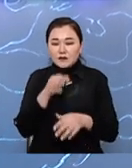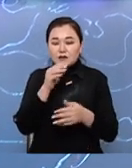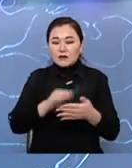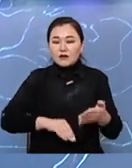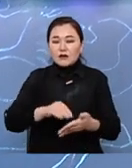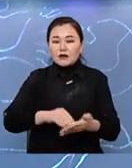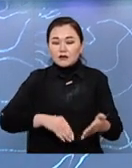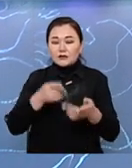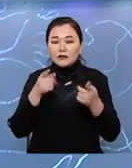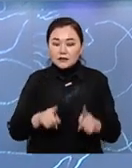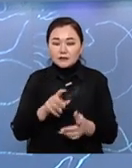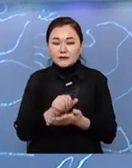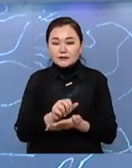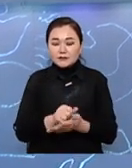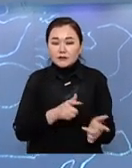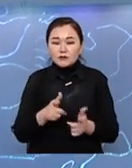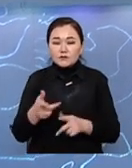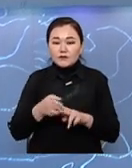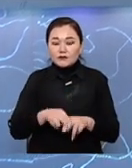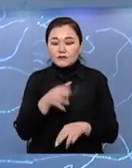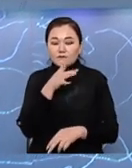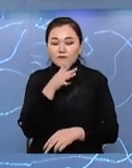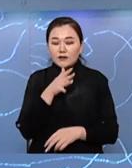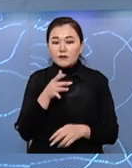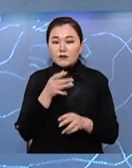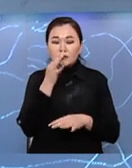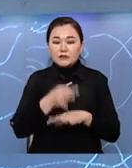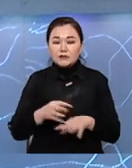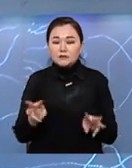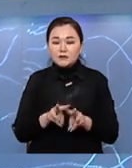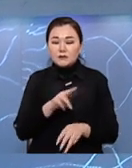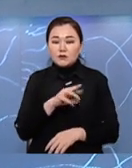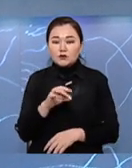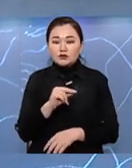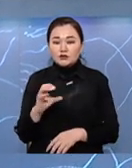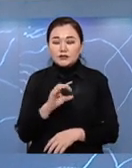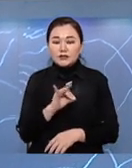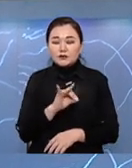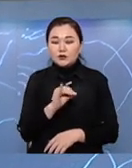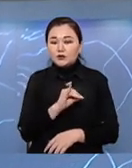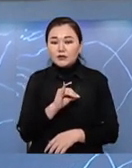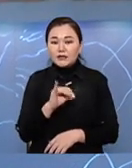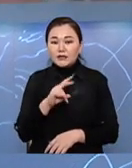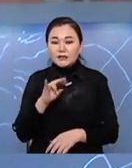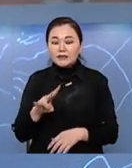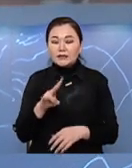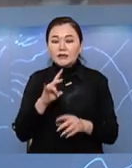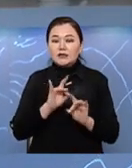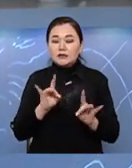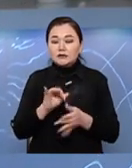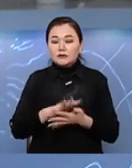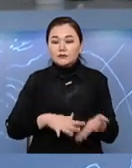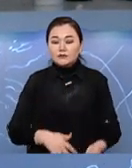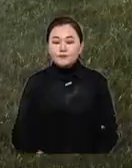отписки и реально заняться подготовкой к этому периоду, отметил министр по ЧС Юрий Ильин. Динара Нургалиева продолжит